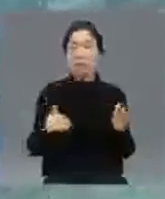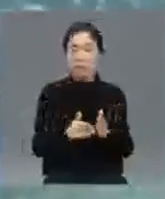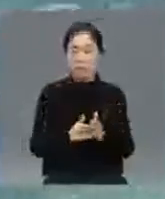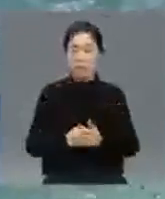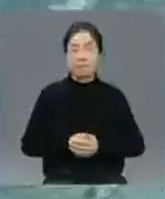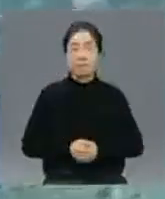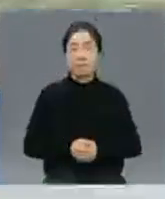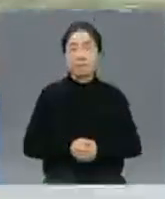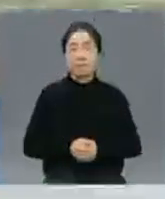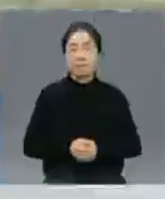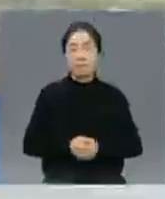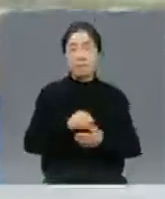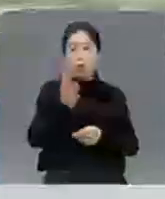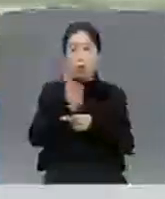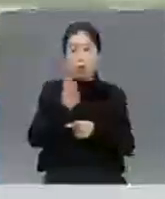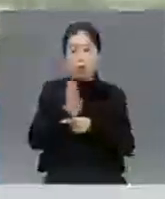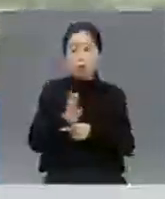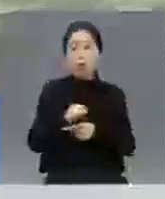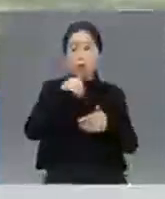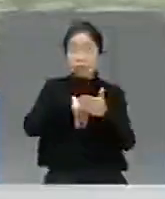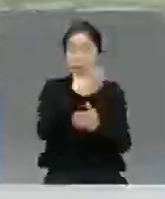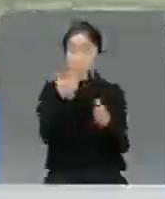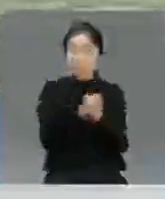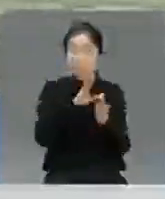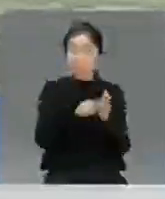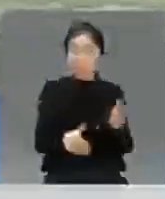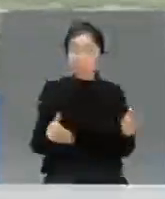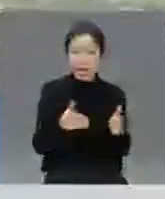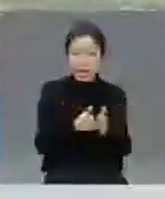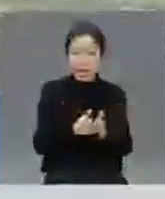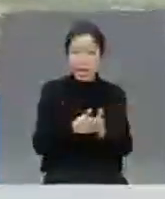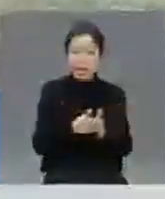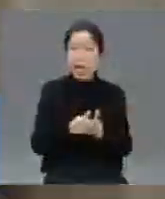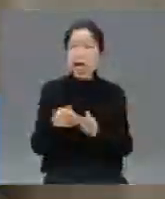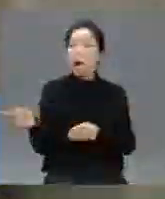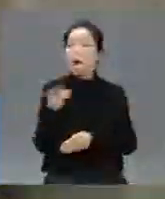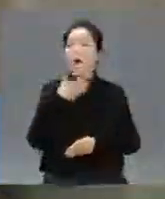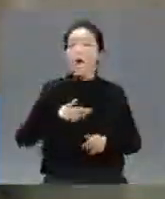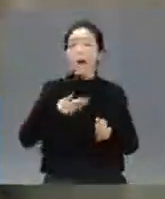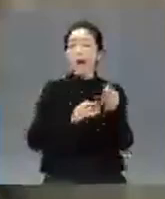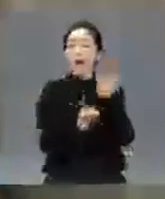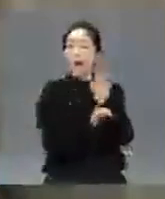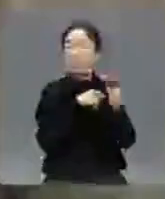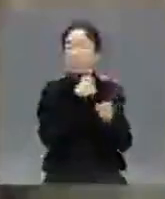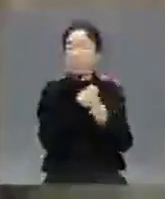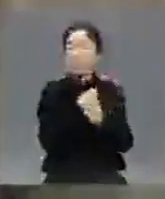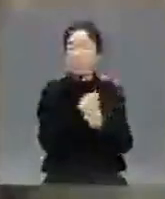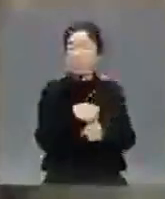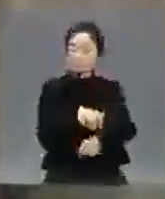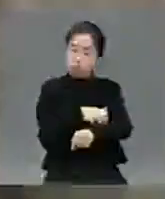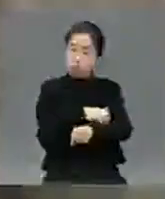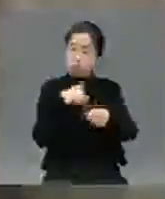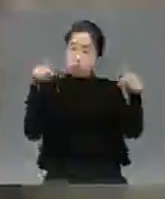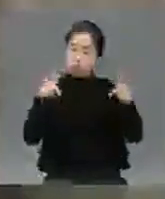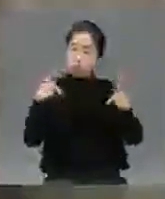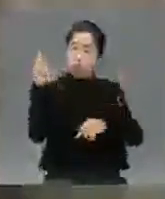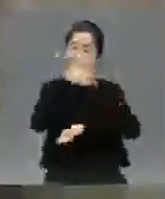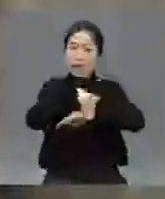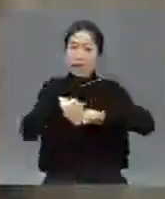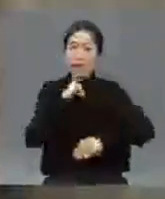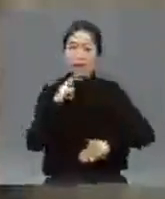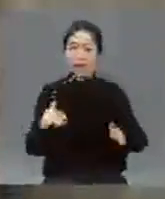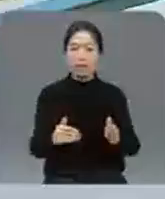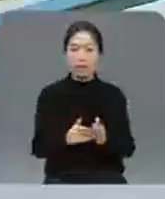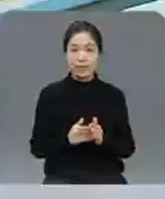밝혔습니다 사업본부는 공사가 끝날 때까지 신호수 안내 간판을 설치해서 교통 불편을 최소화하겠다고